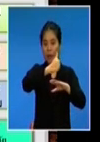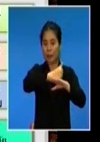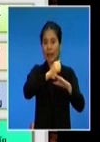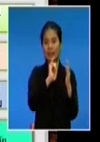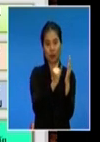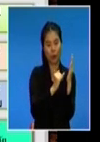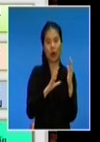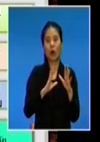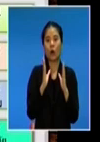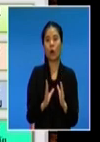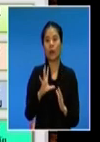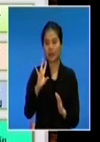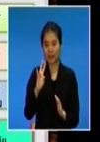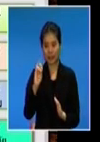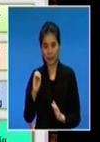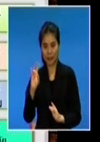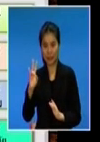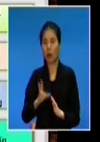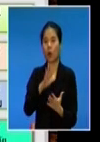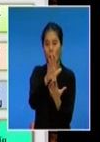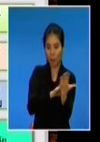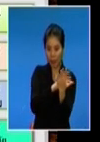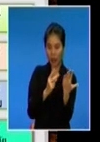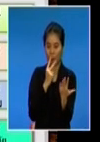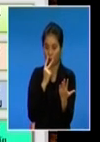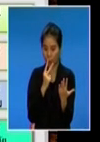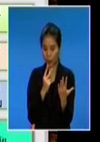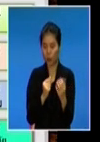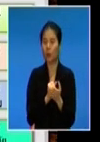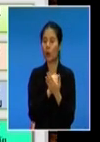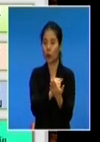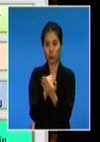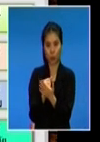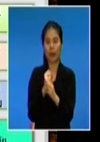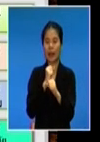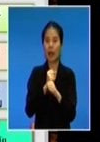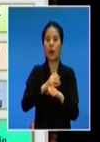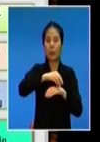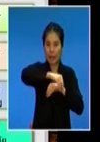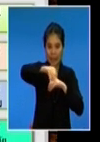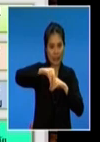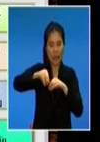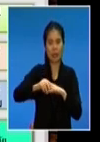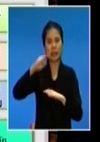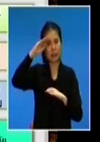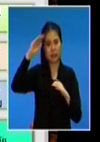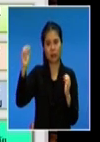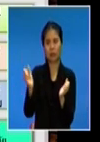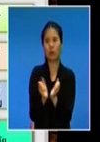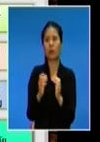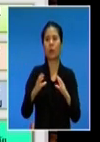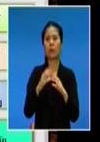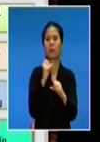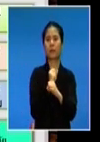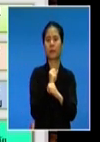77คนแล้วก็คุณเอาแผนไปสมมติเราจะกดลงมากี่เปอร์เซ็นต์ก็ช่วยไปดูผู้ว่าเนี่ยจะสั่งทั้งตำรวจทุกหน่วยได้หมด